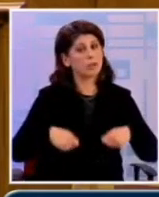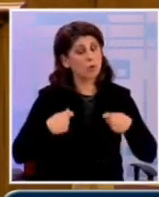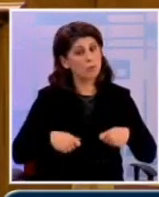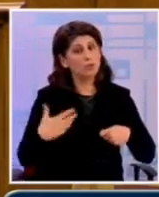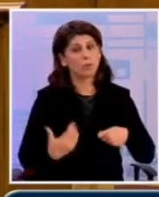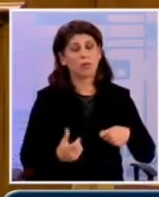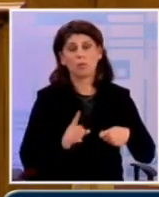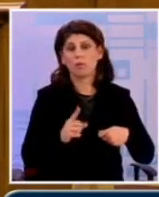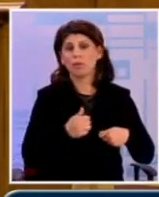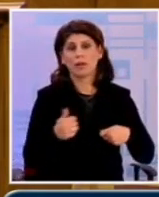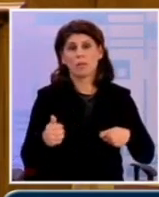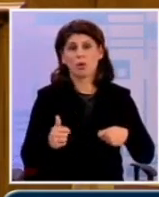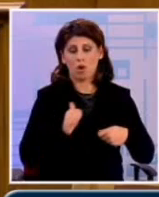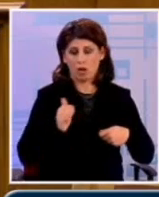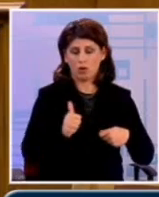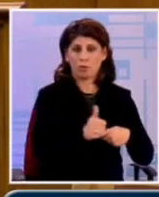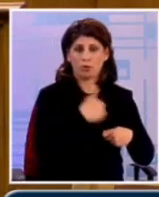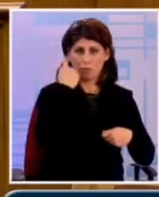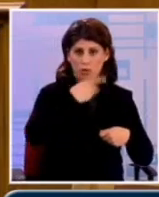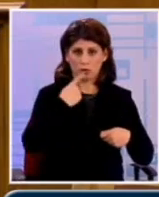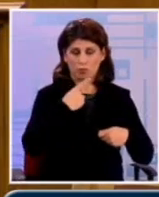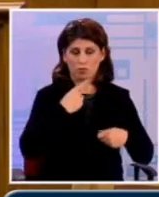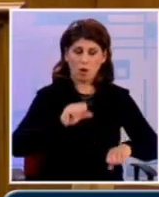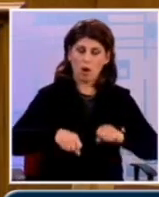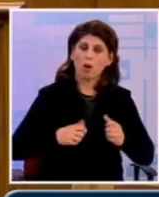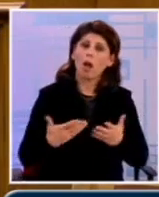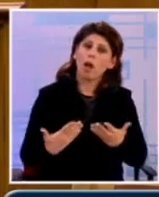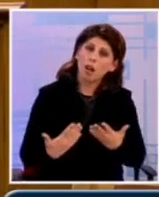κατέχουν, που δεν είναι μόνο ατομικός και προσωπικός αγώνας,